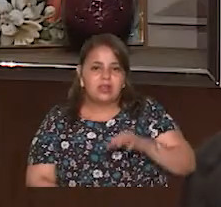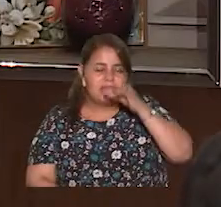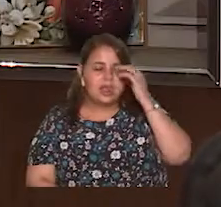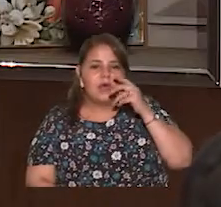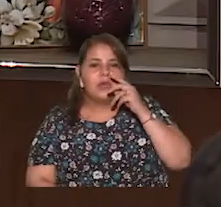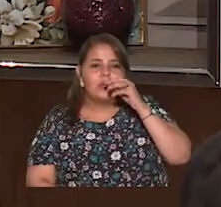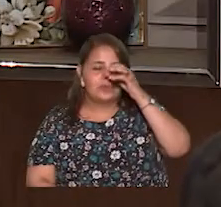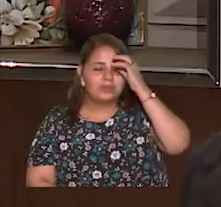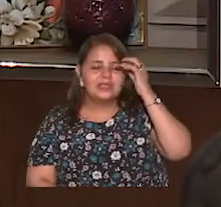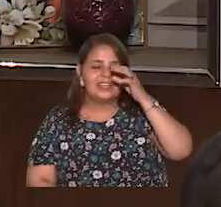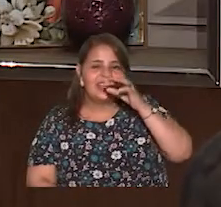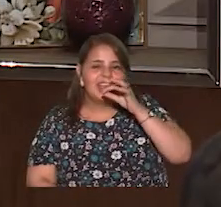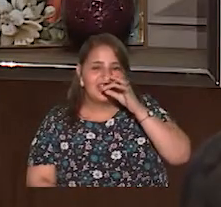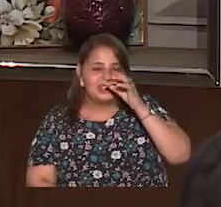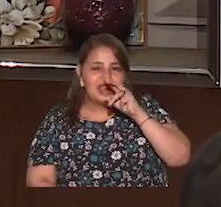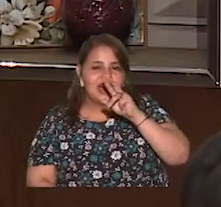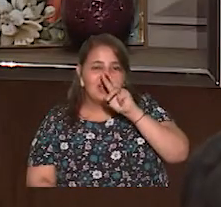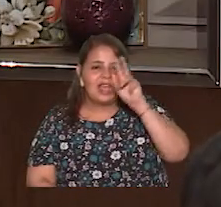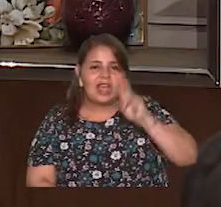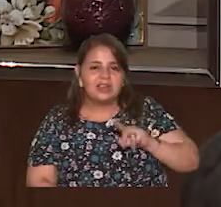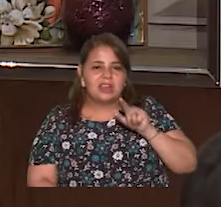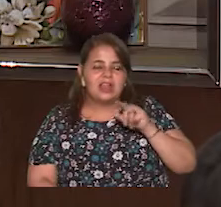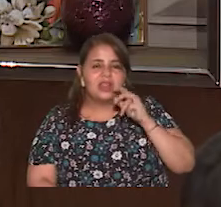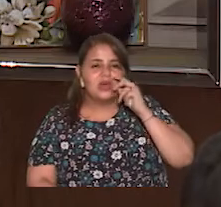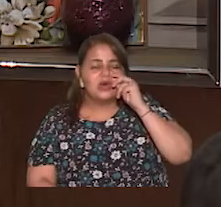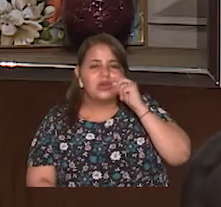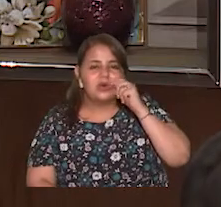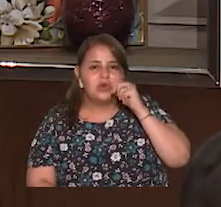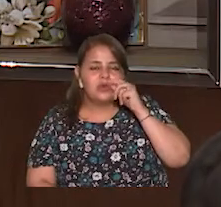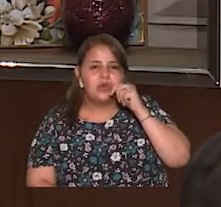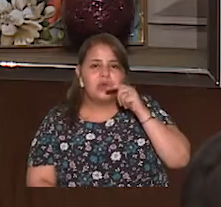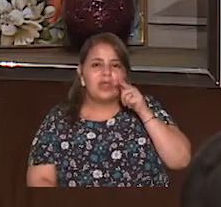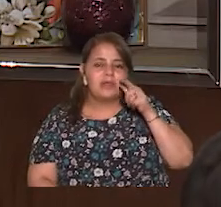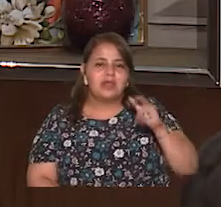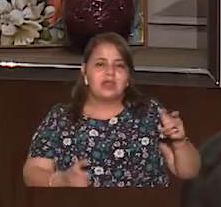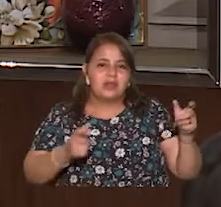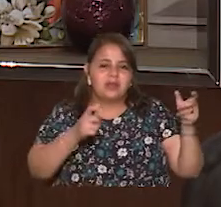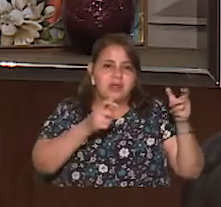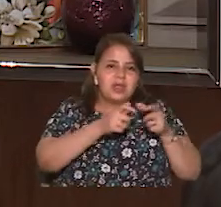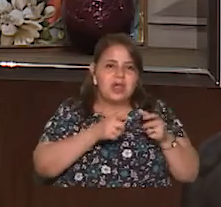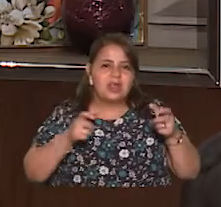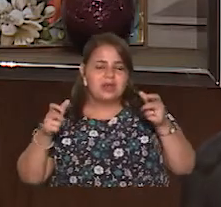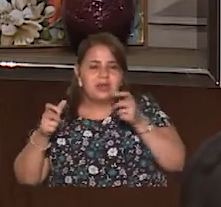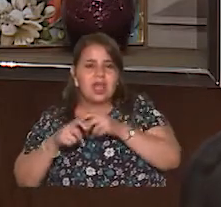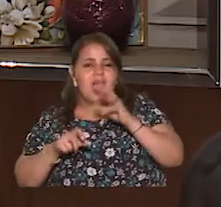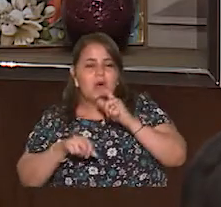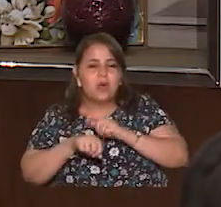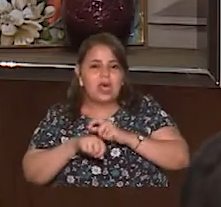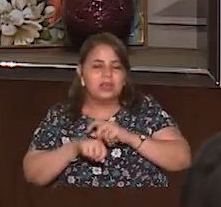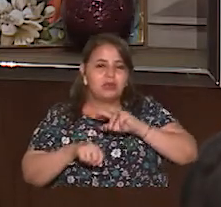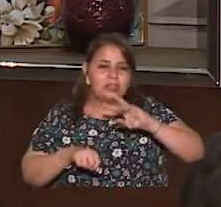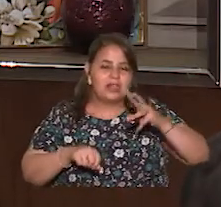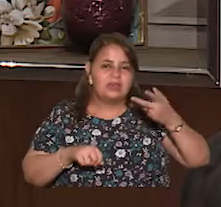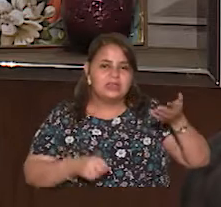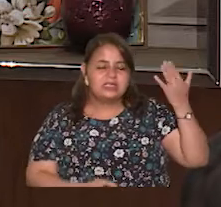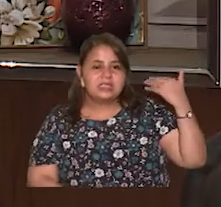للرجوله، معلش عذرا يعني، هل مفهوم الرجوله بيختلف من بيئه للتانيه، بيختلف من زمن لاخر؟ يعني